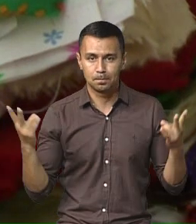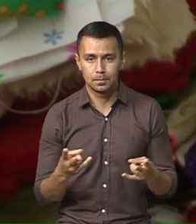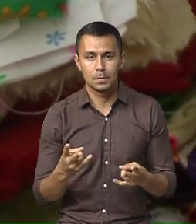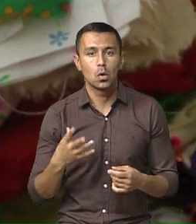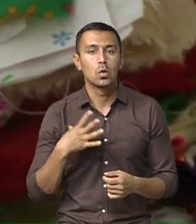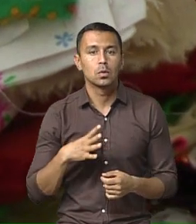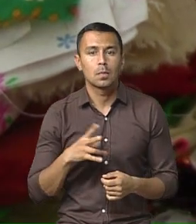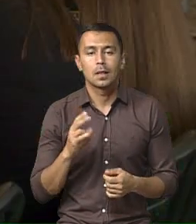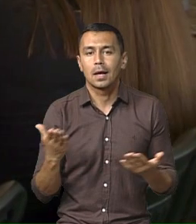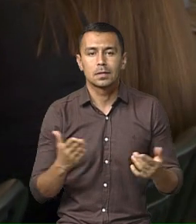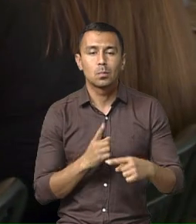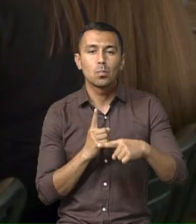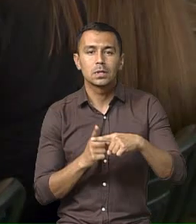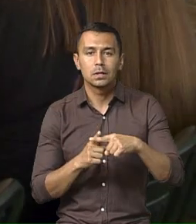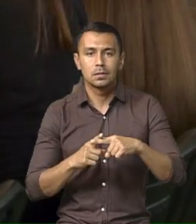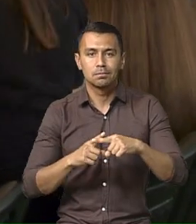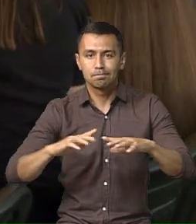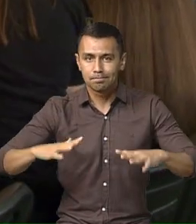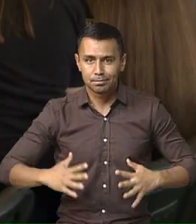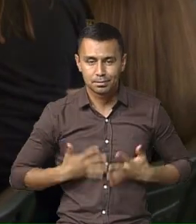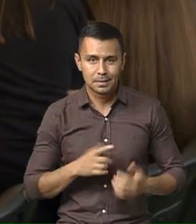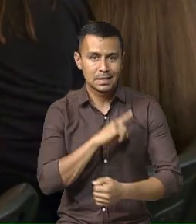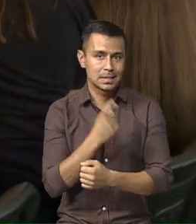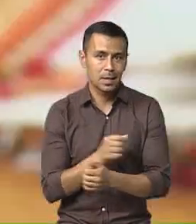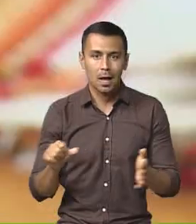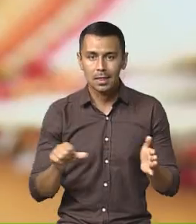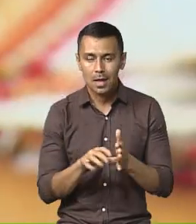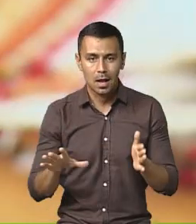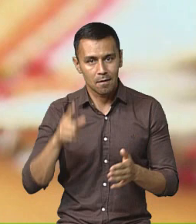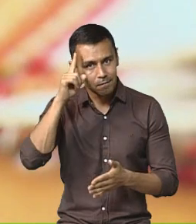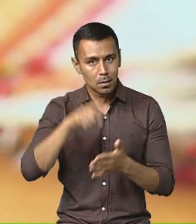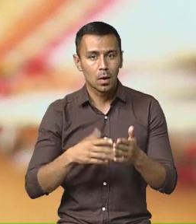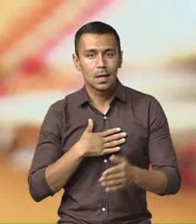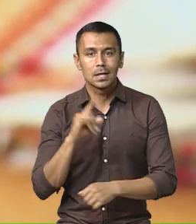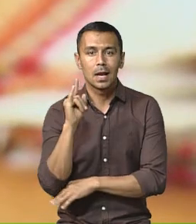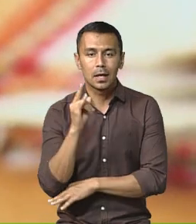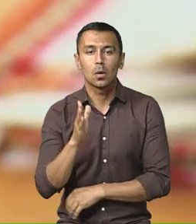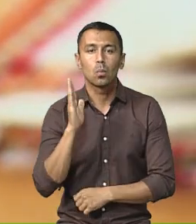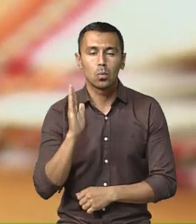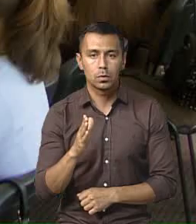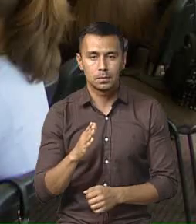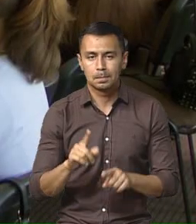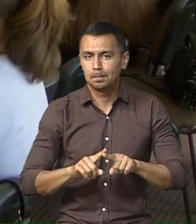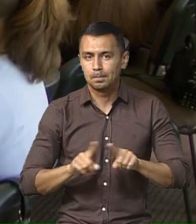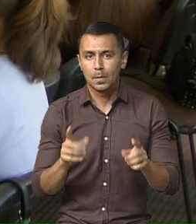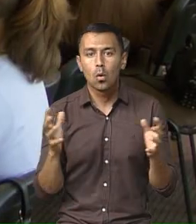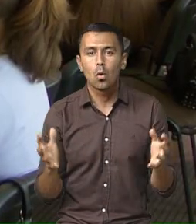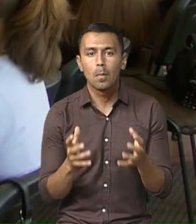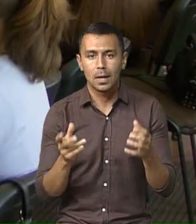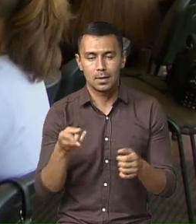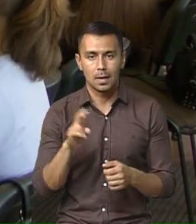на якийсь позитивний заряд сил, енергії. Віримо, що наші ляльки-мотанки будуть своєрідним оберегом